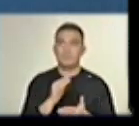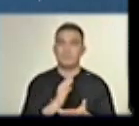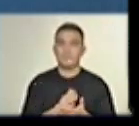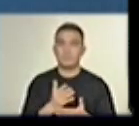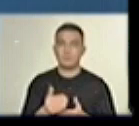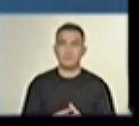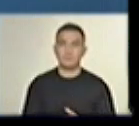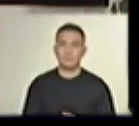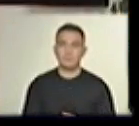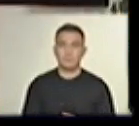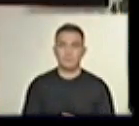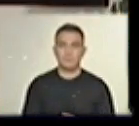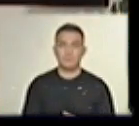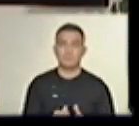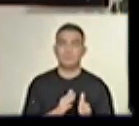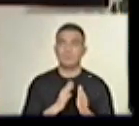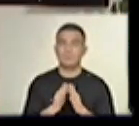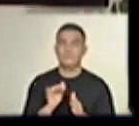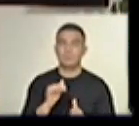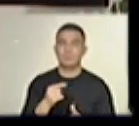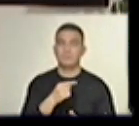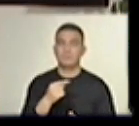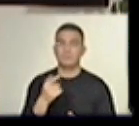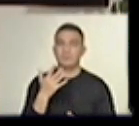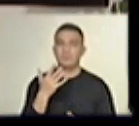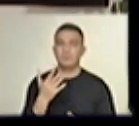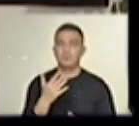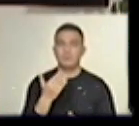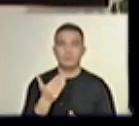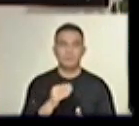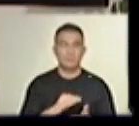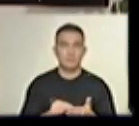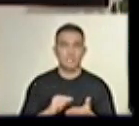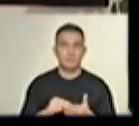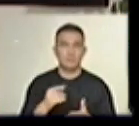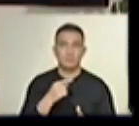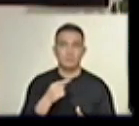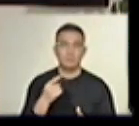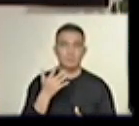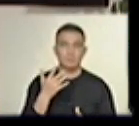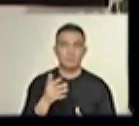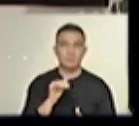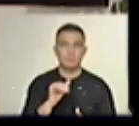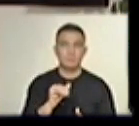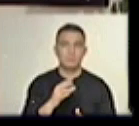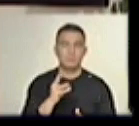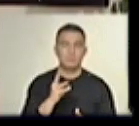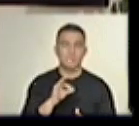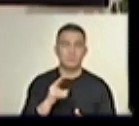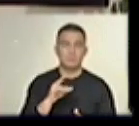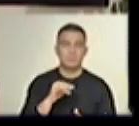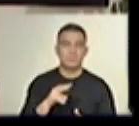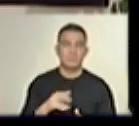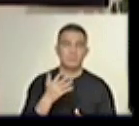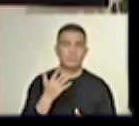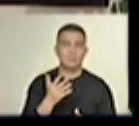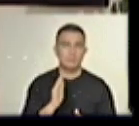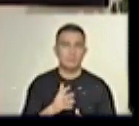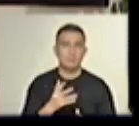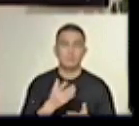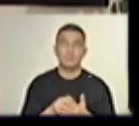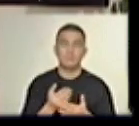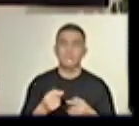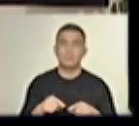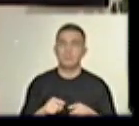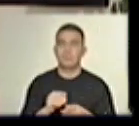qo'yamiz. Endi esa -5 ning modulini topamiz. -5 ning moduli 5 ga teng. Mana shu